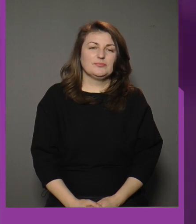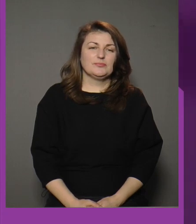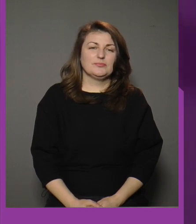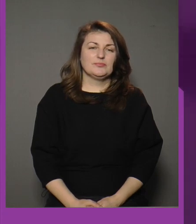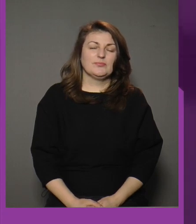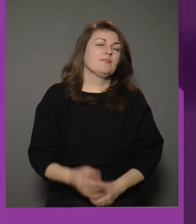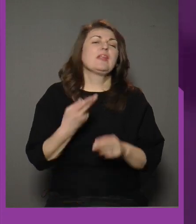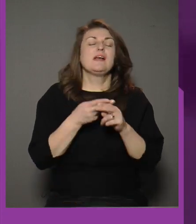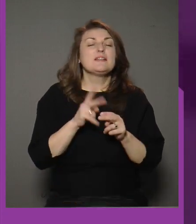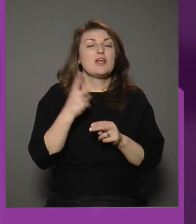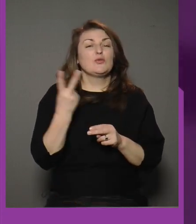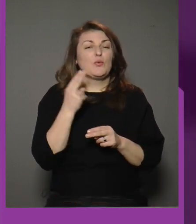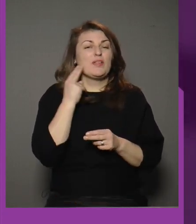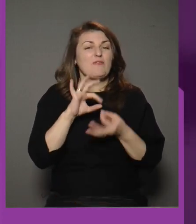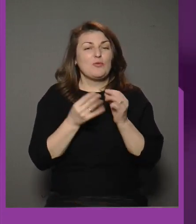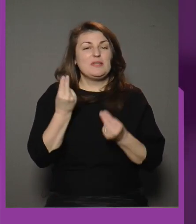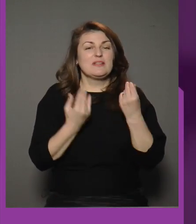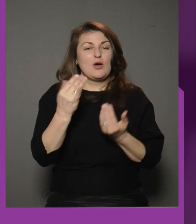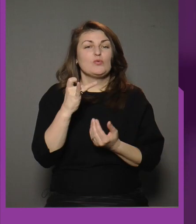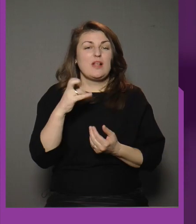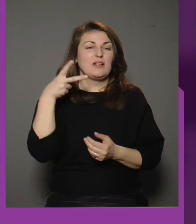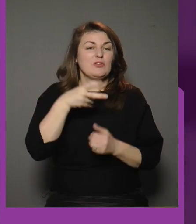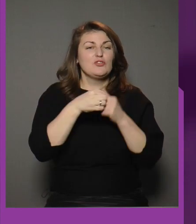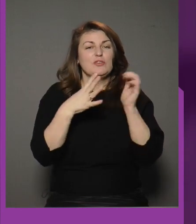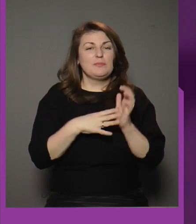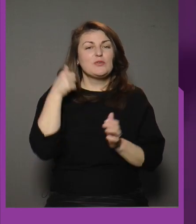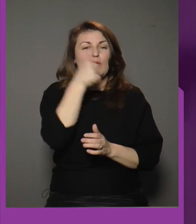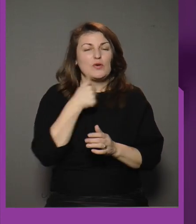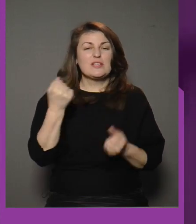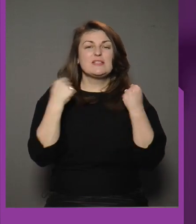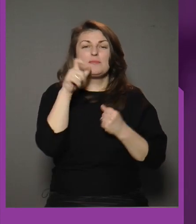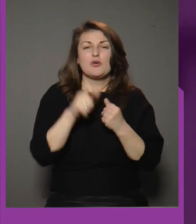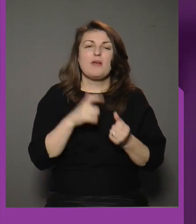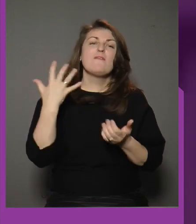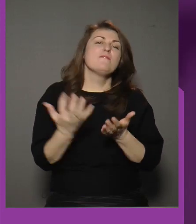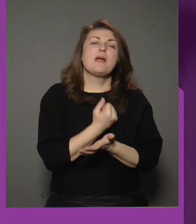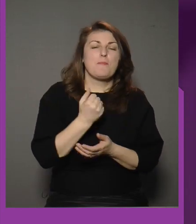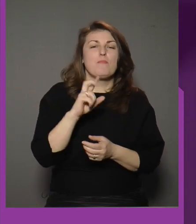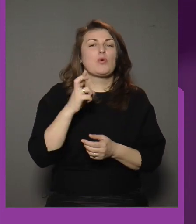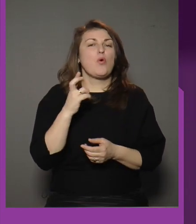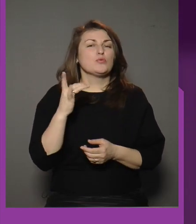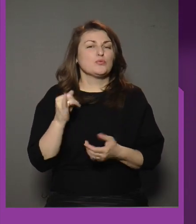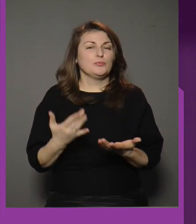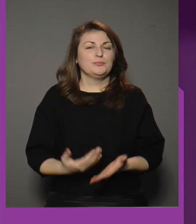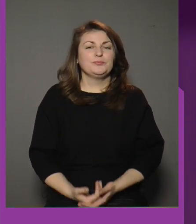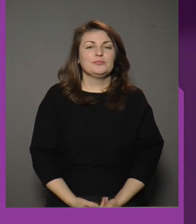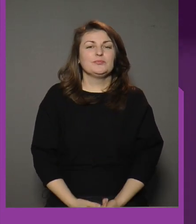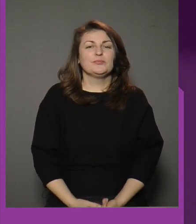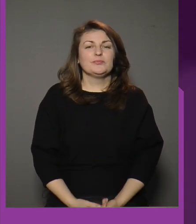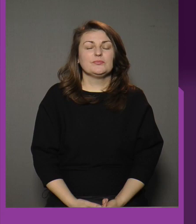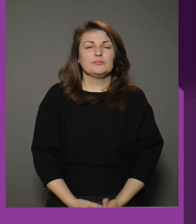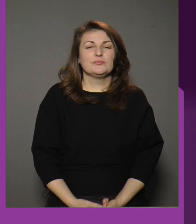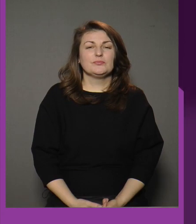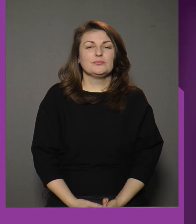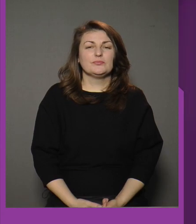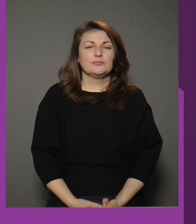Це другі дефлімпійські ігри Руслана. В 2019 році спортсмен виборов бронзу. Спочатку